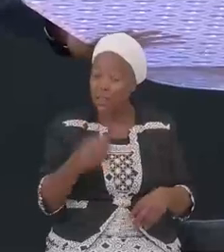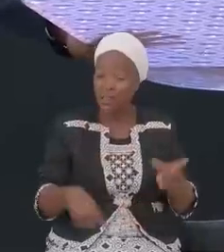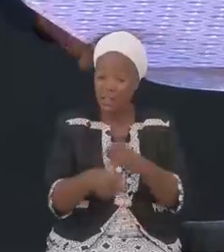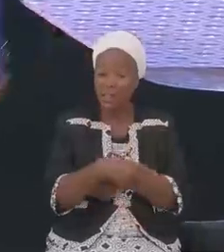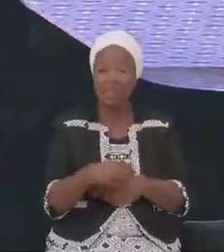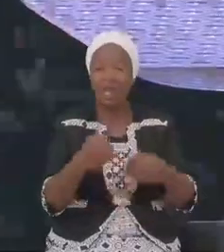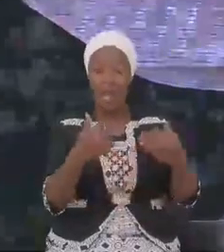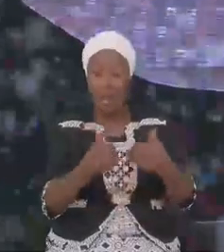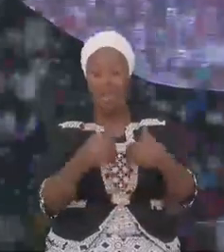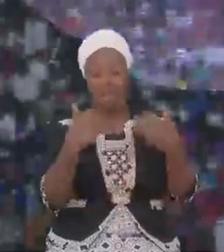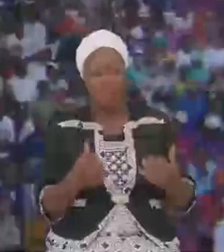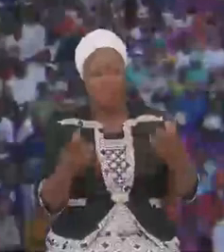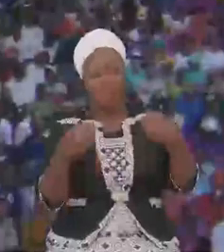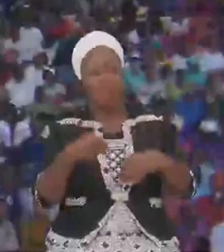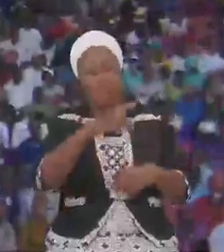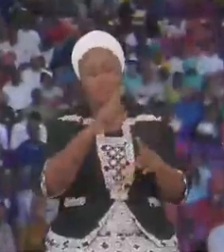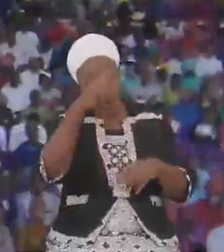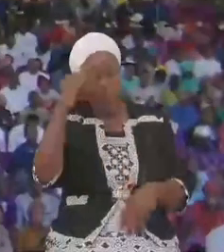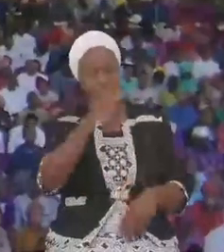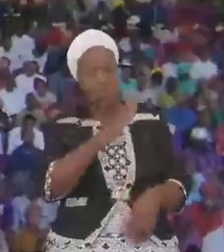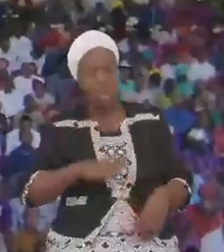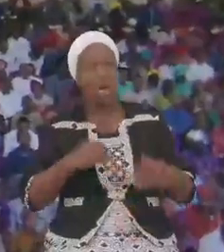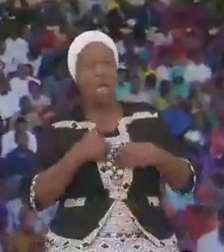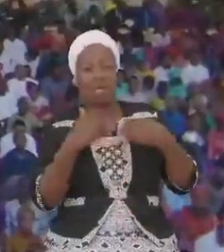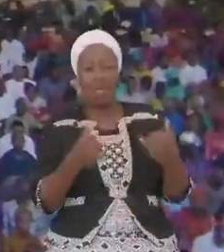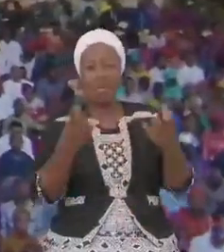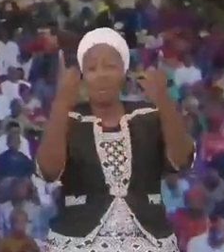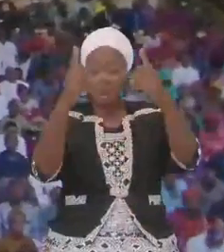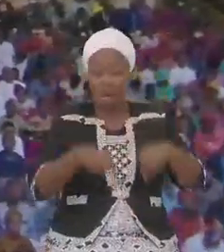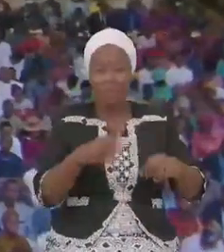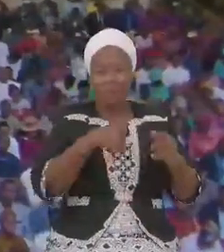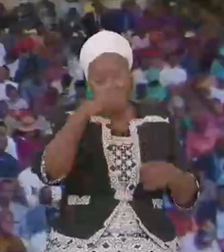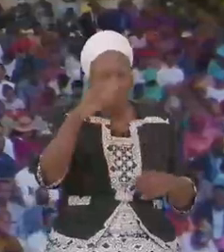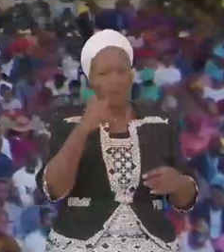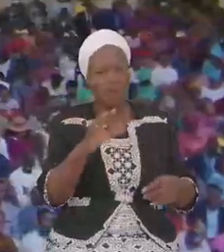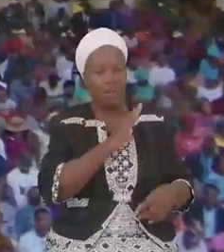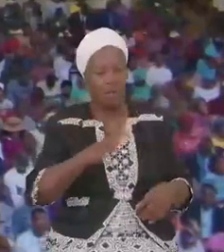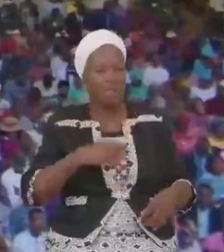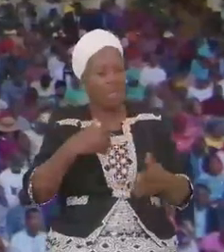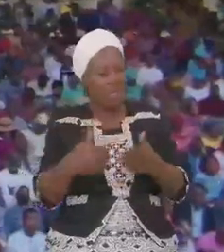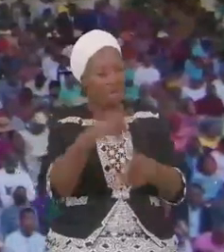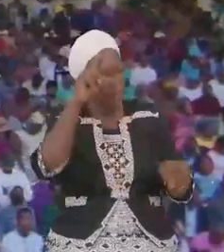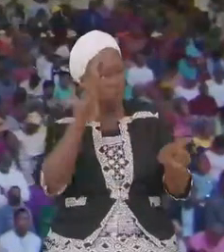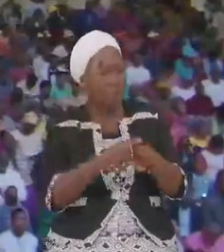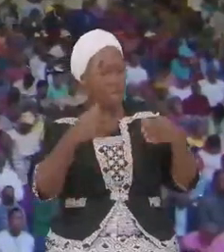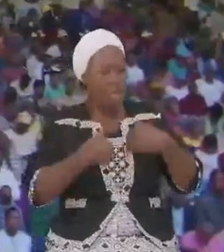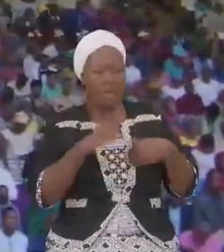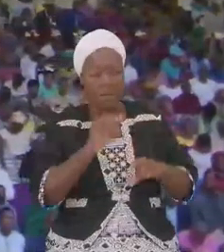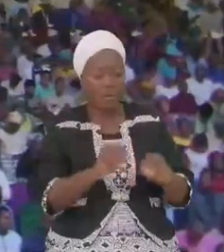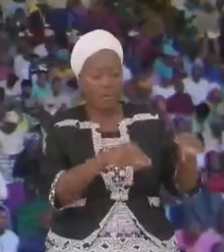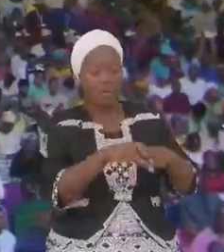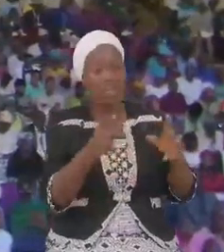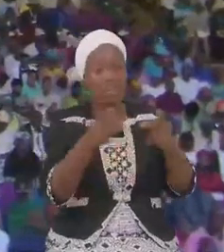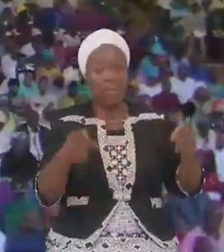venus. Christ est venu. À cause de Christ, une nouvelle alliance a été mise sur